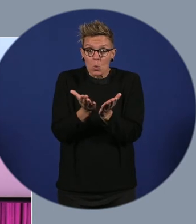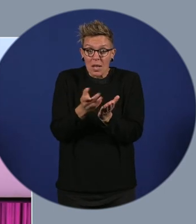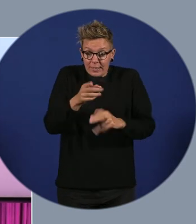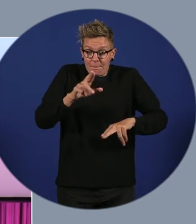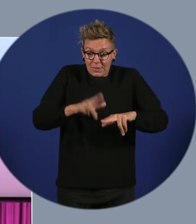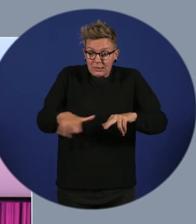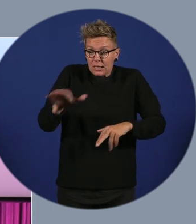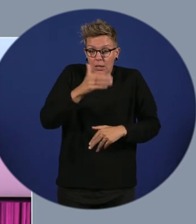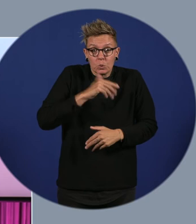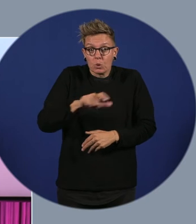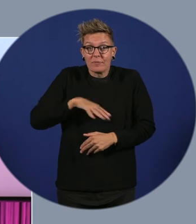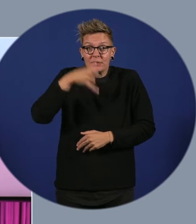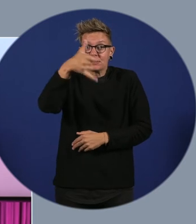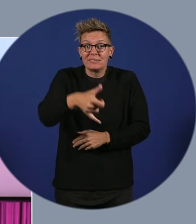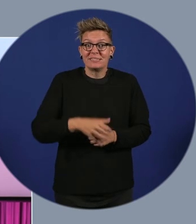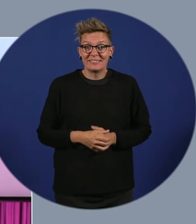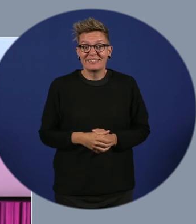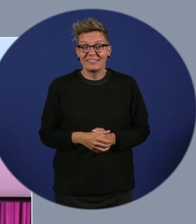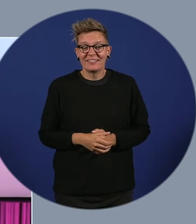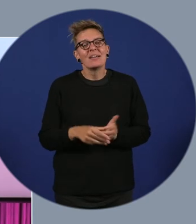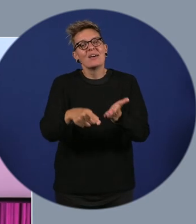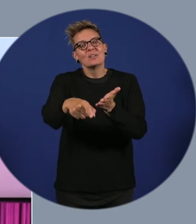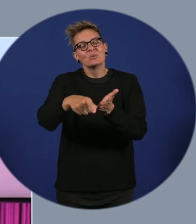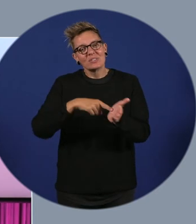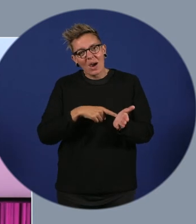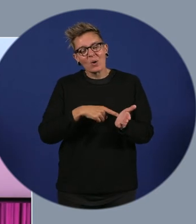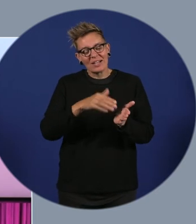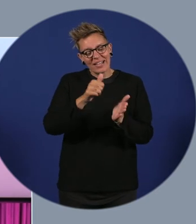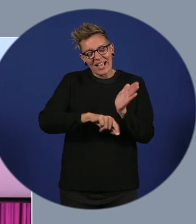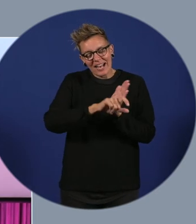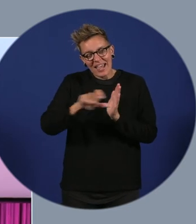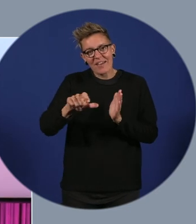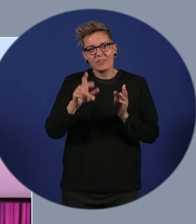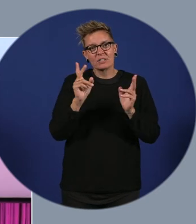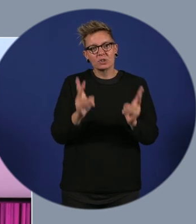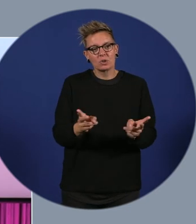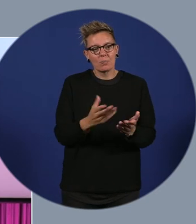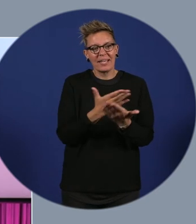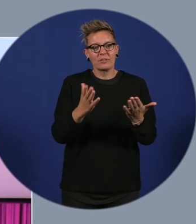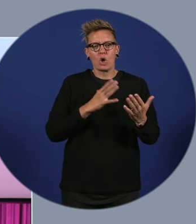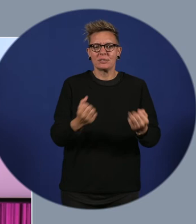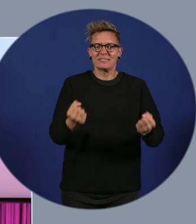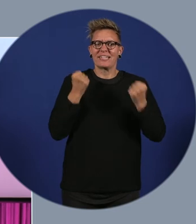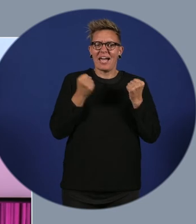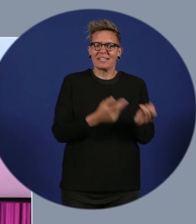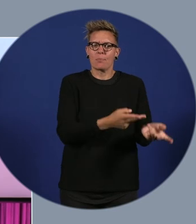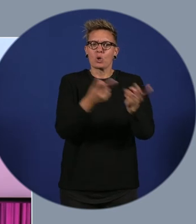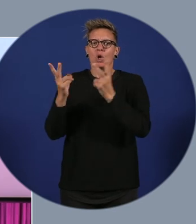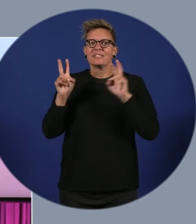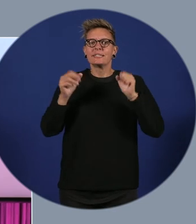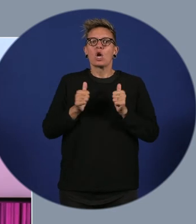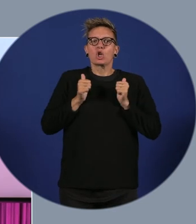faktiskt också finns. Och framförallt för kanske de elever som inte har med sig en stark demokratisk ryggsäck